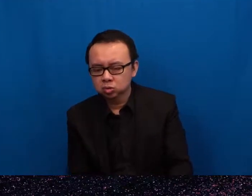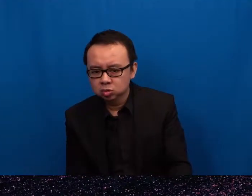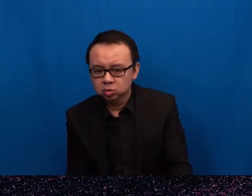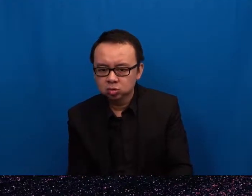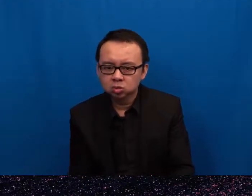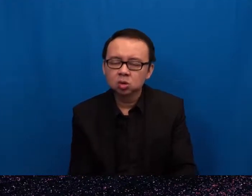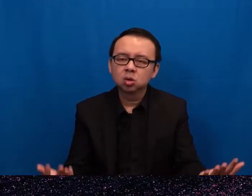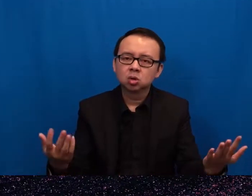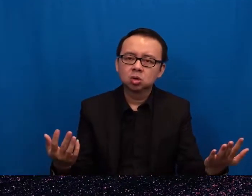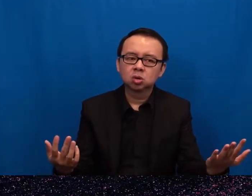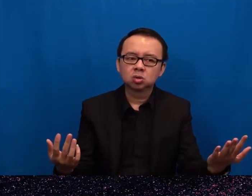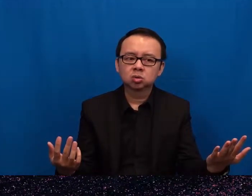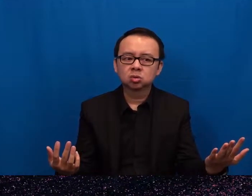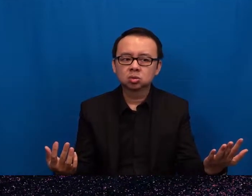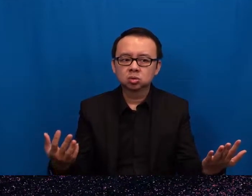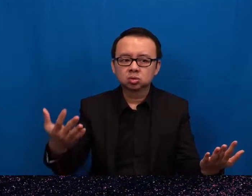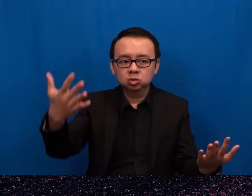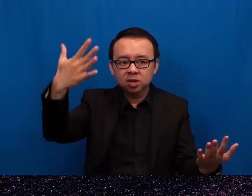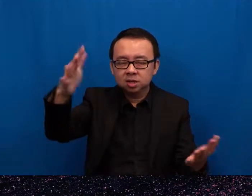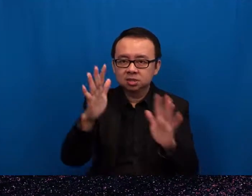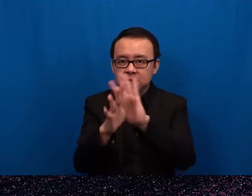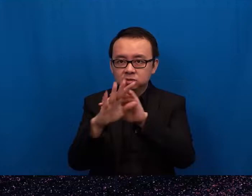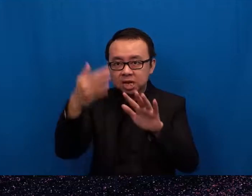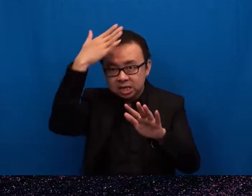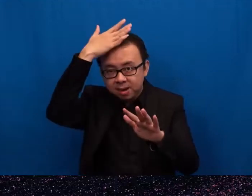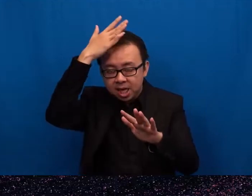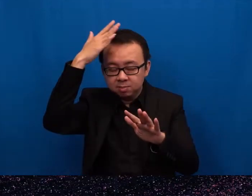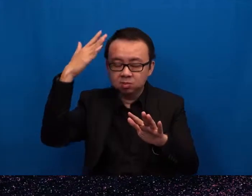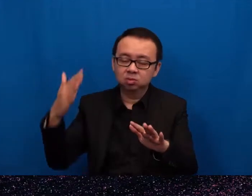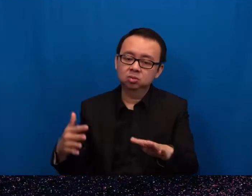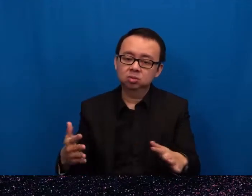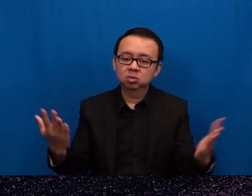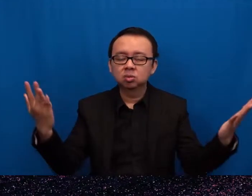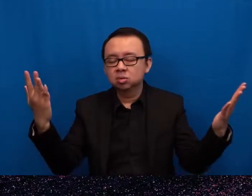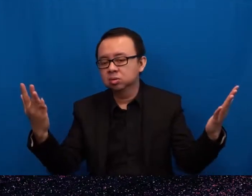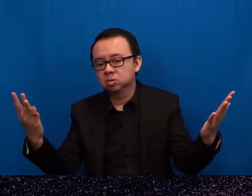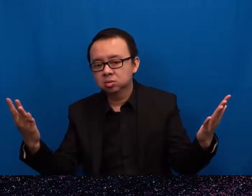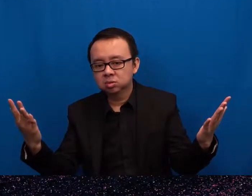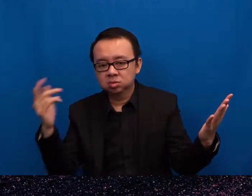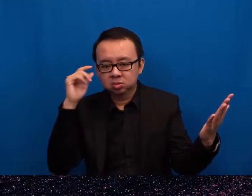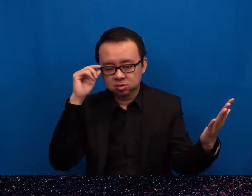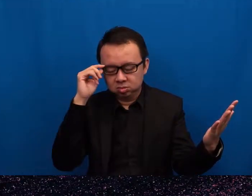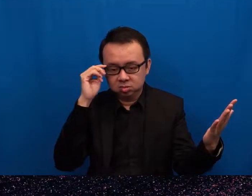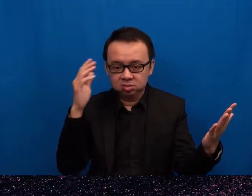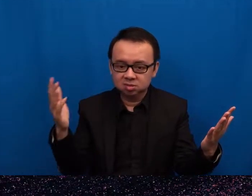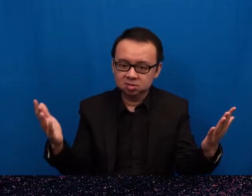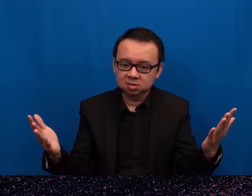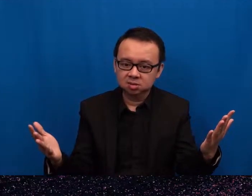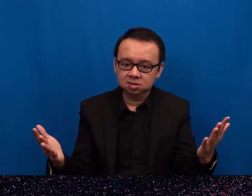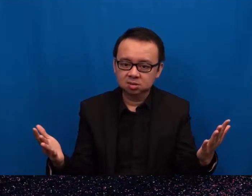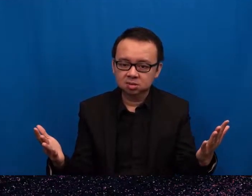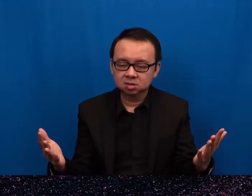meminta. Sikamaramatagama yasananamatagama. Terimalah, aku lepaskan dengan kunci kerajaan sorga yang di